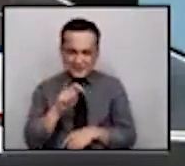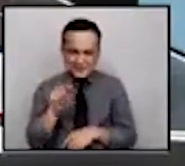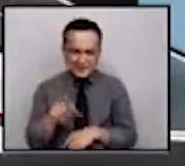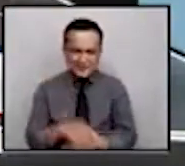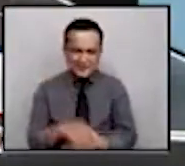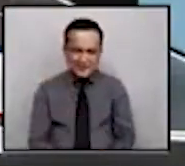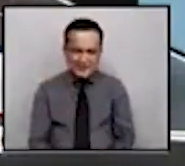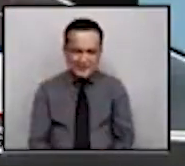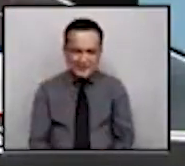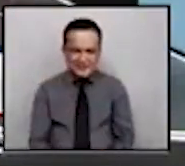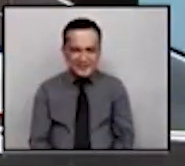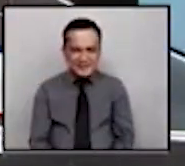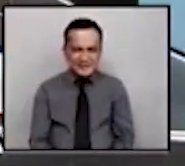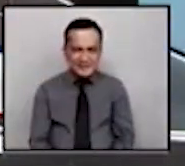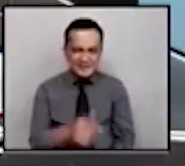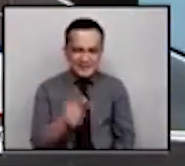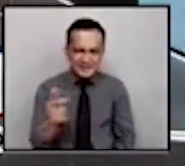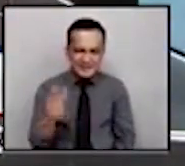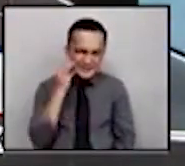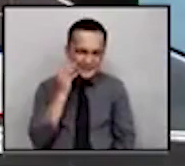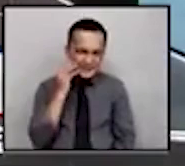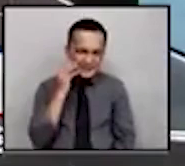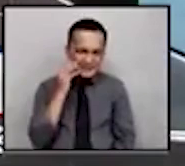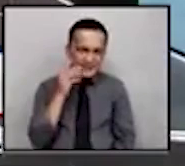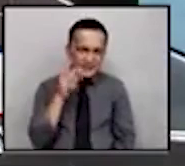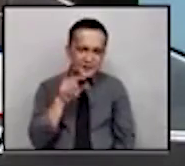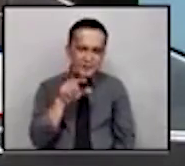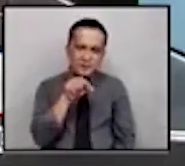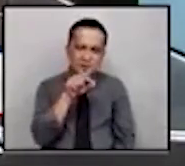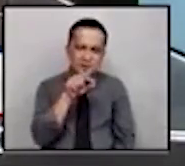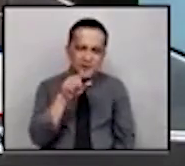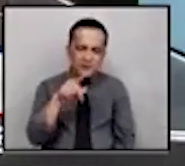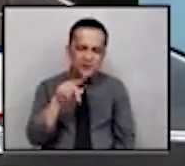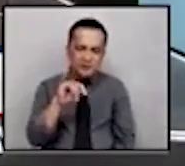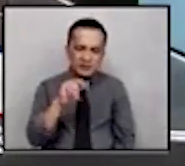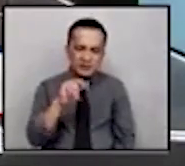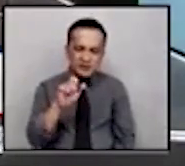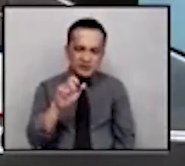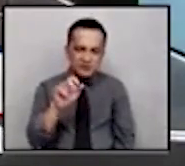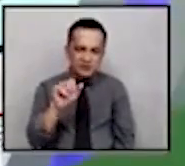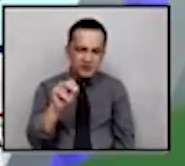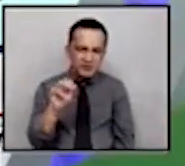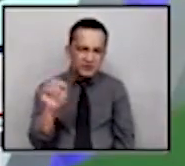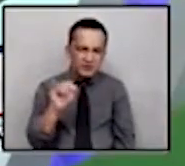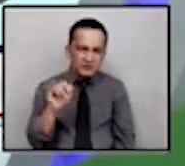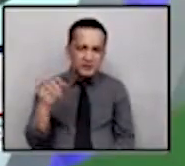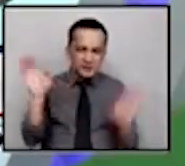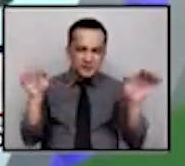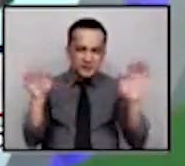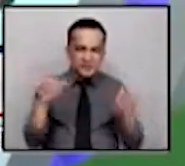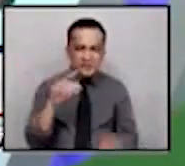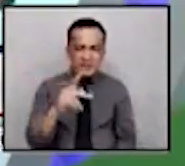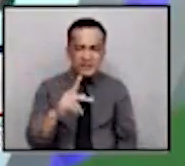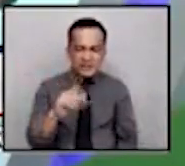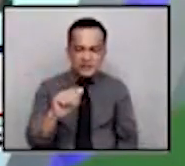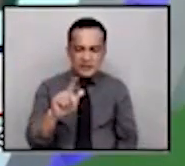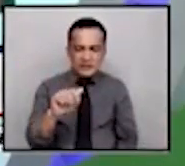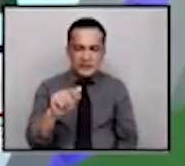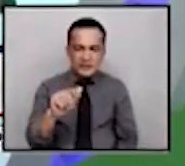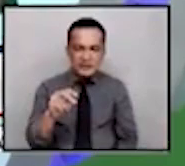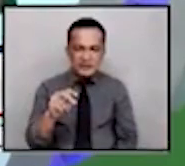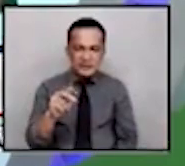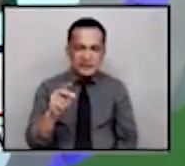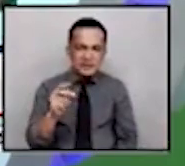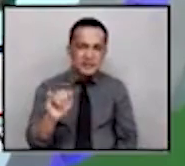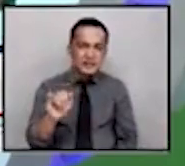experience din po ba kayong mag-alaga ng mga pigeon? At para kasi ganito rin yung ginagawa sa ibang mga kalapati, di ba? Parang tinuturuan nilang umalis for a certain